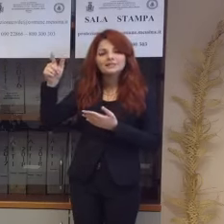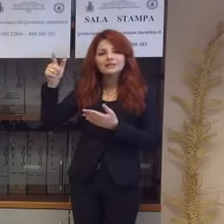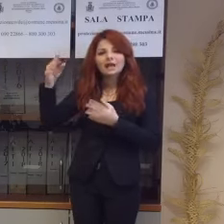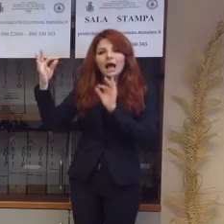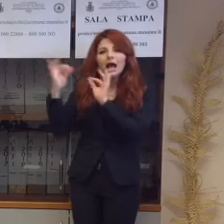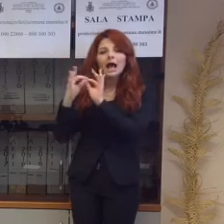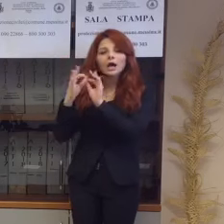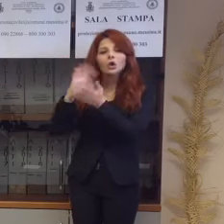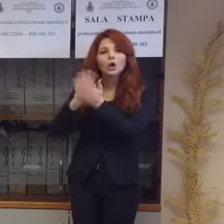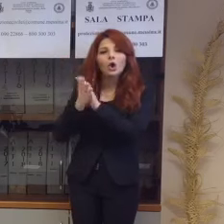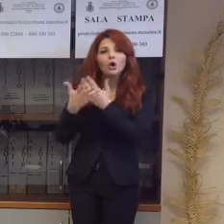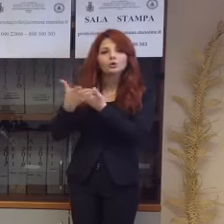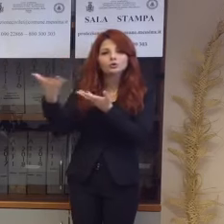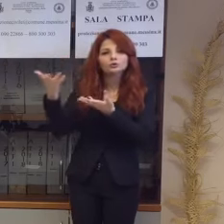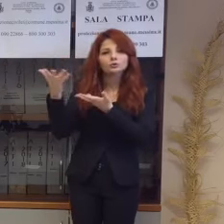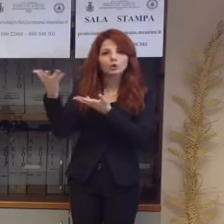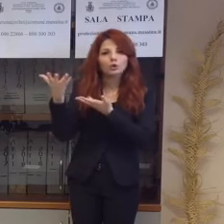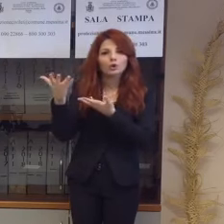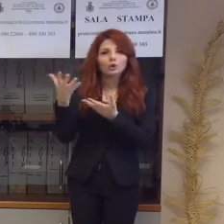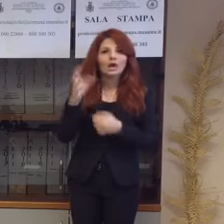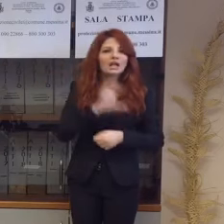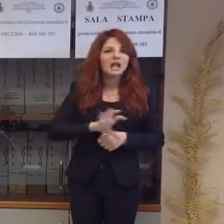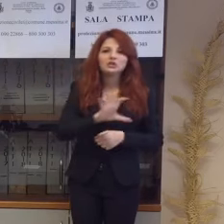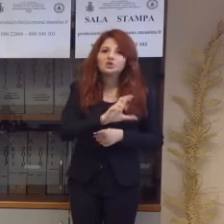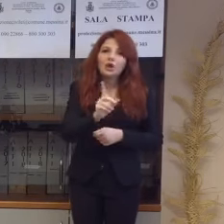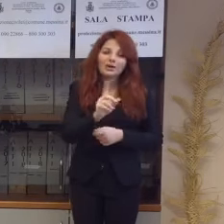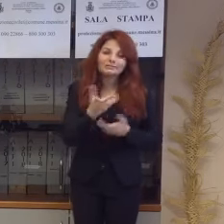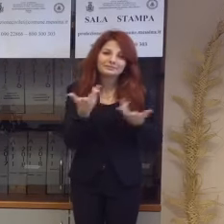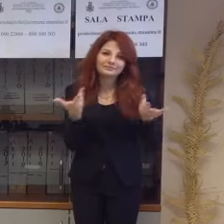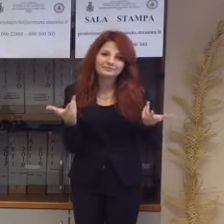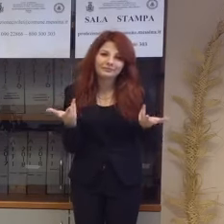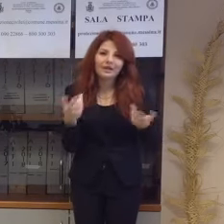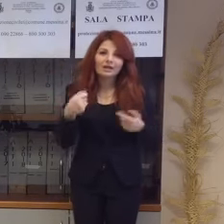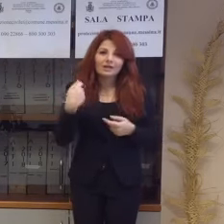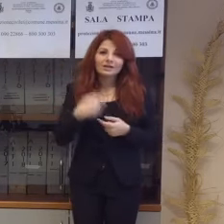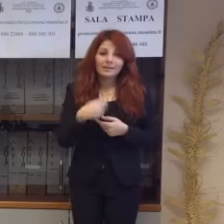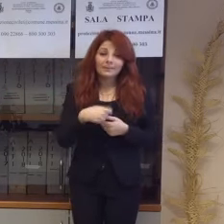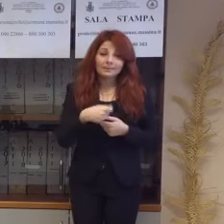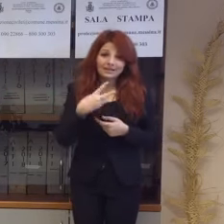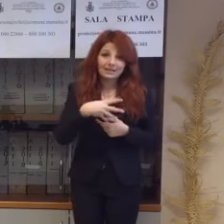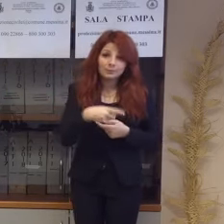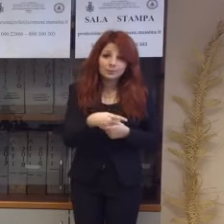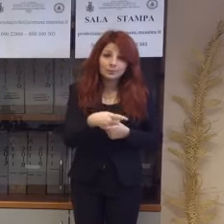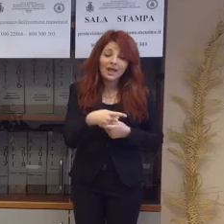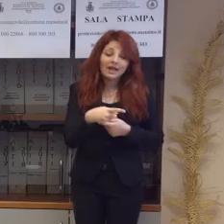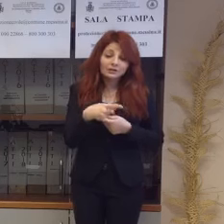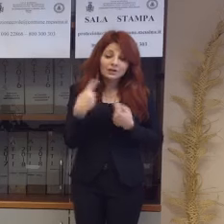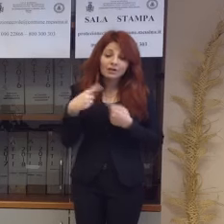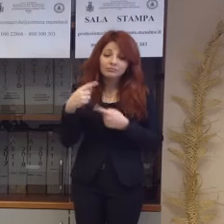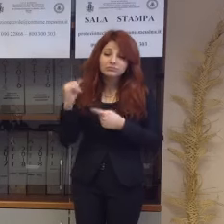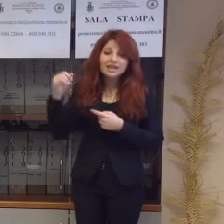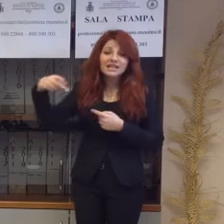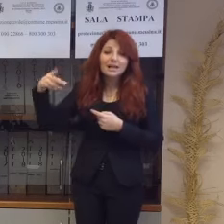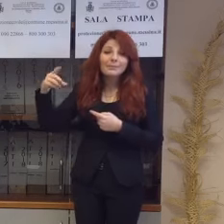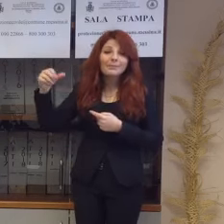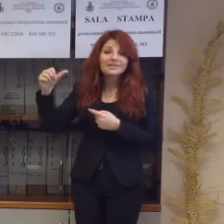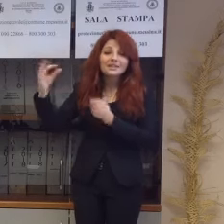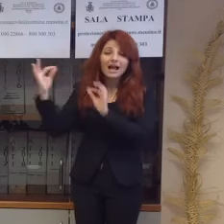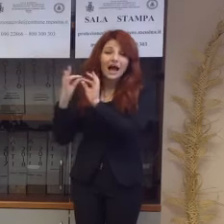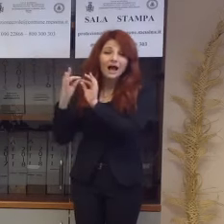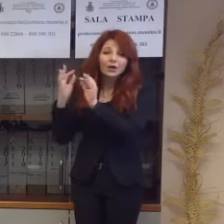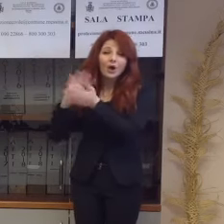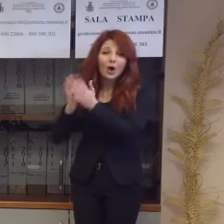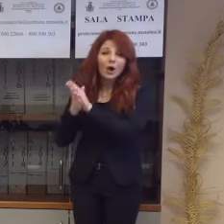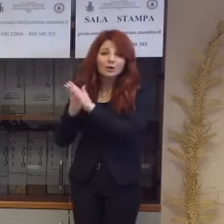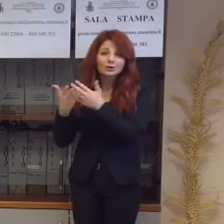regionale. Presidente Musumeci, veda, questi non sono dettagli da poco, perché noi, se avessimo fatto già